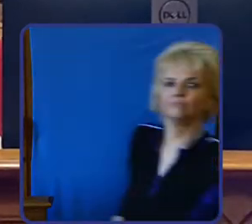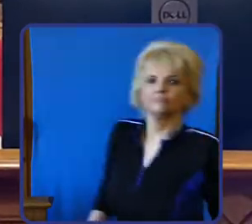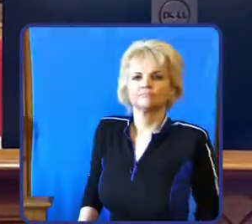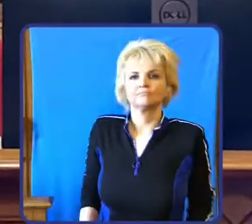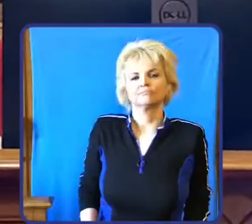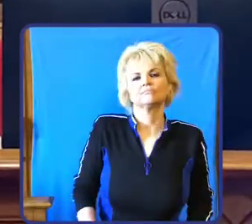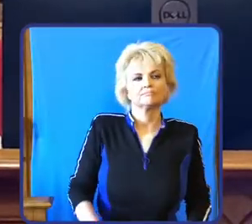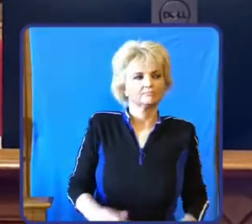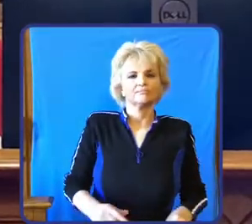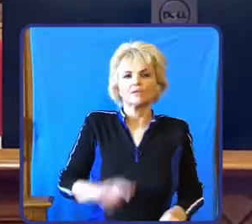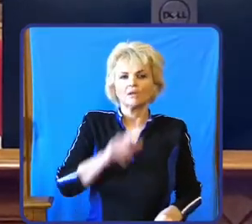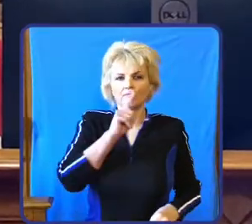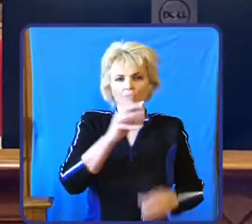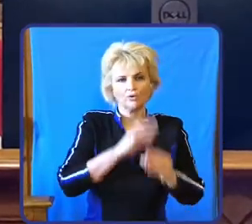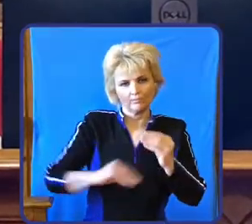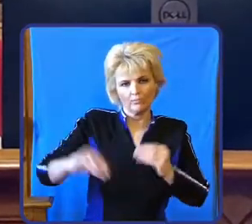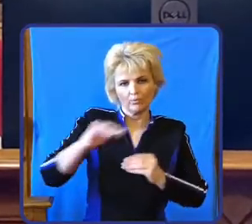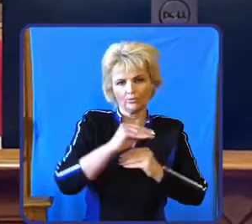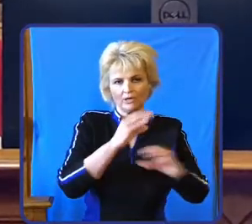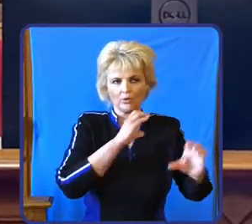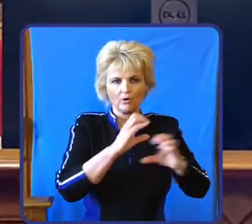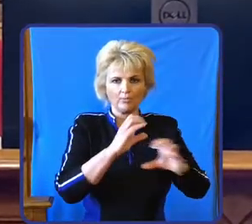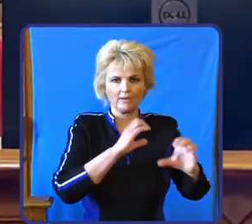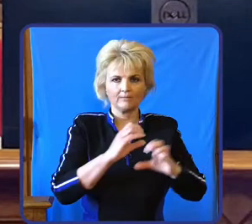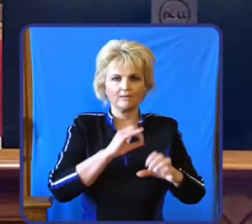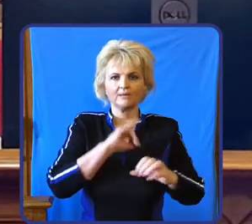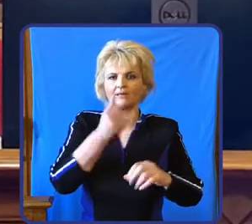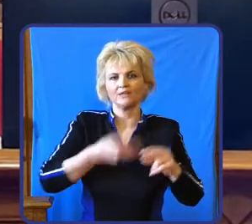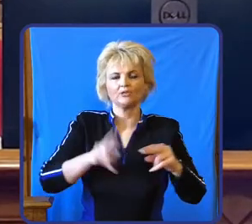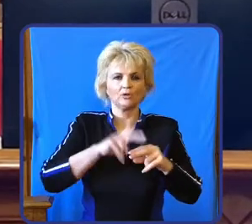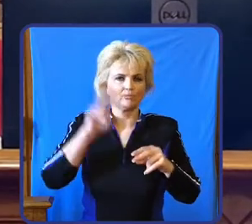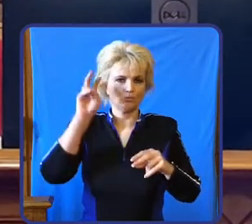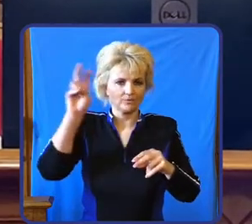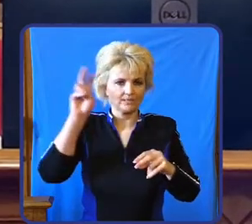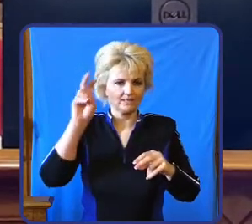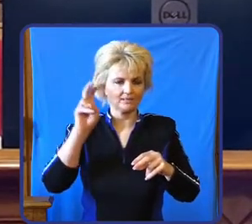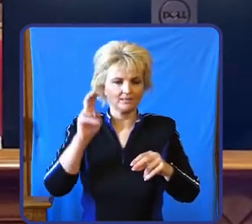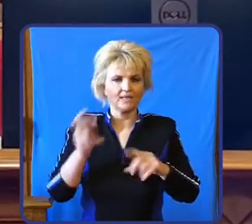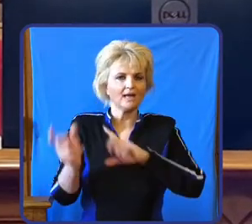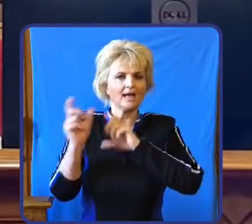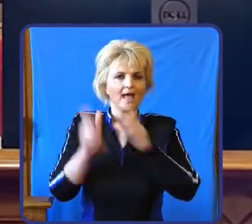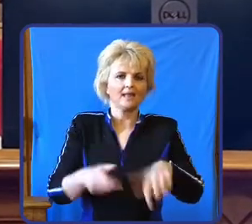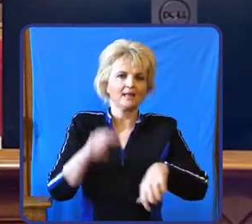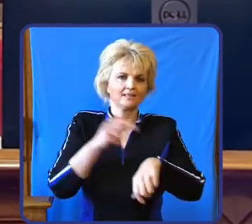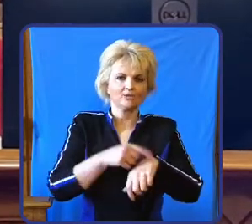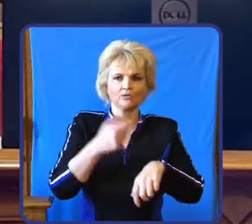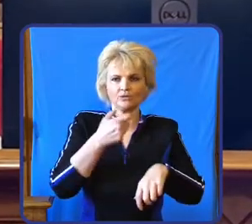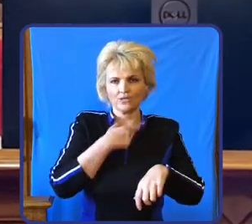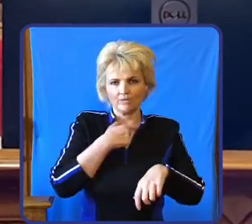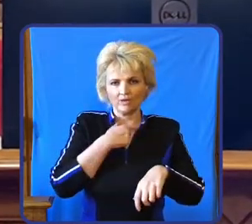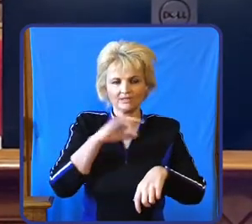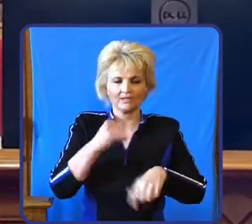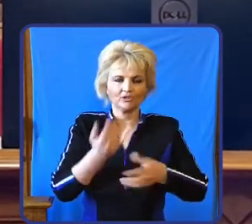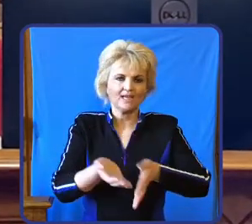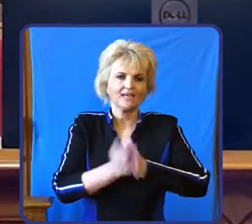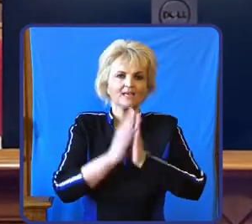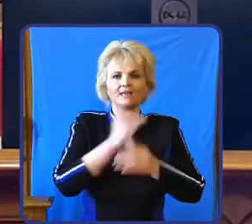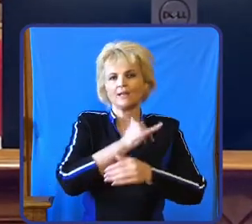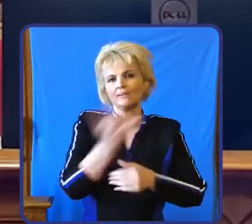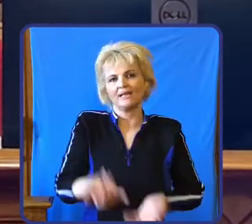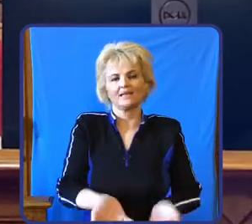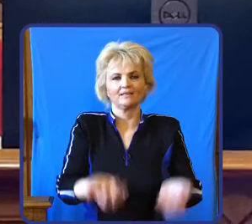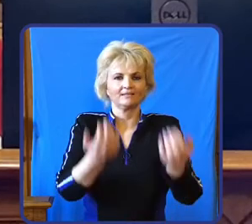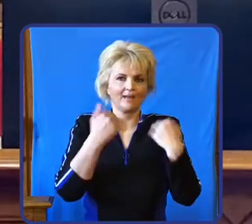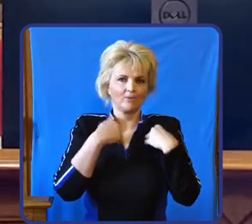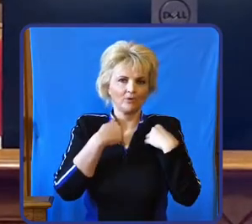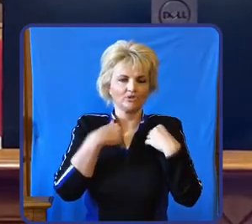örömmel pótoljuk. Köszönöm szépen. Hál' Istennek nincsen több hozzászólás, úgyhogy eljött az ideje a szavazásnak, és akkor nagyon kérem, hogy mindenki támogassa